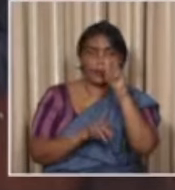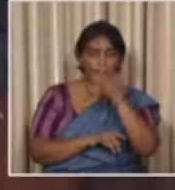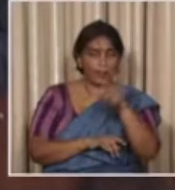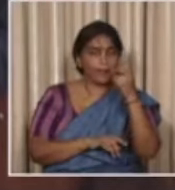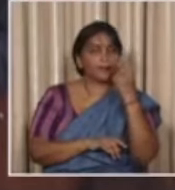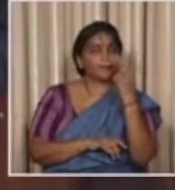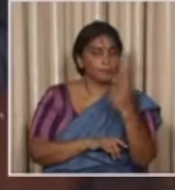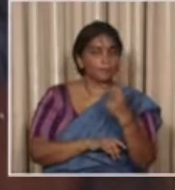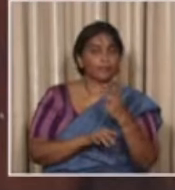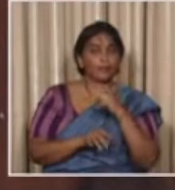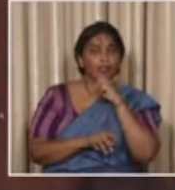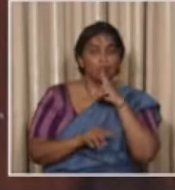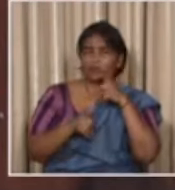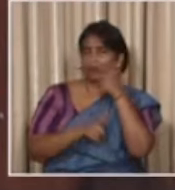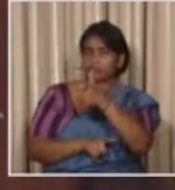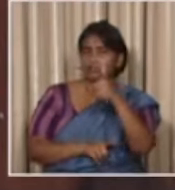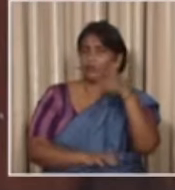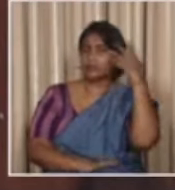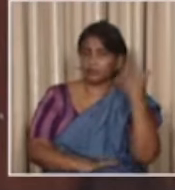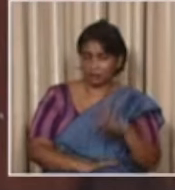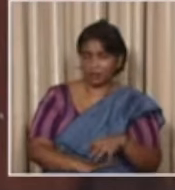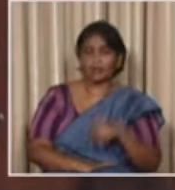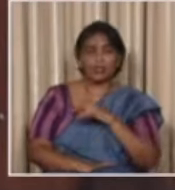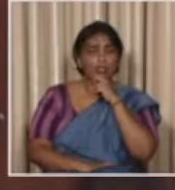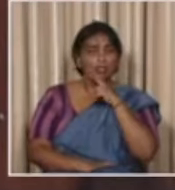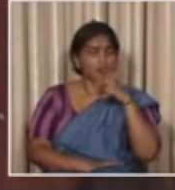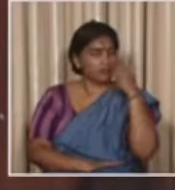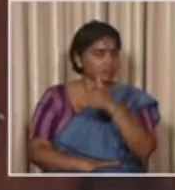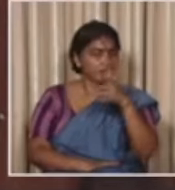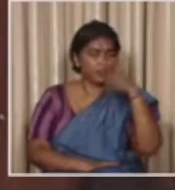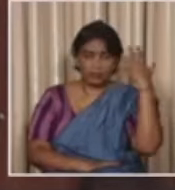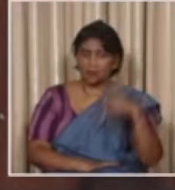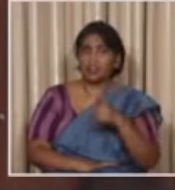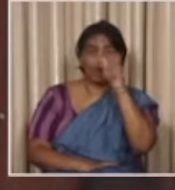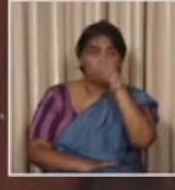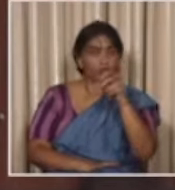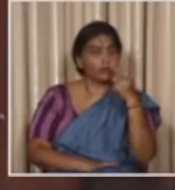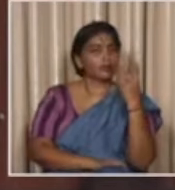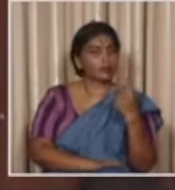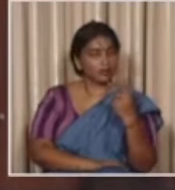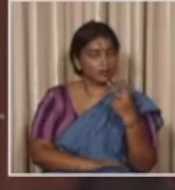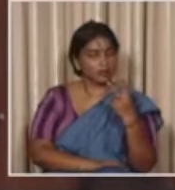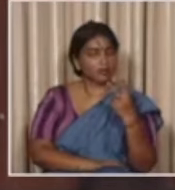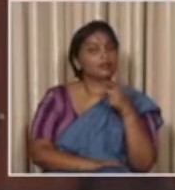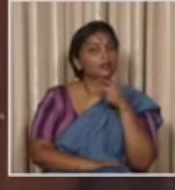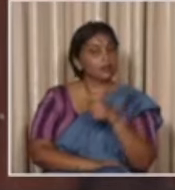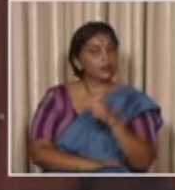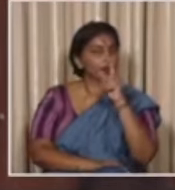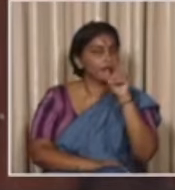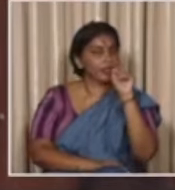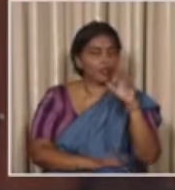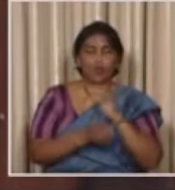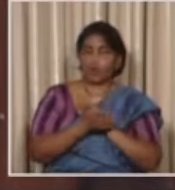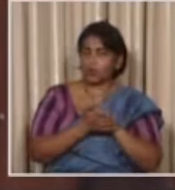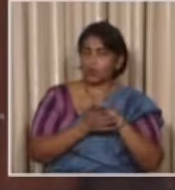පුද්ගලයන් දෙදෙනෙක් විසින් මහදවල් වෙඩි තියලා ඝාතනය කරනවා. මේ මහදවල් වෙඩි තියලා ඝාතනය කරන මේ දෙදෙනම ඒකේ එක්කෙනෙක්ගේ නම